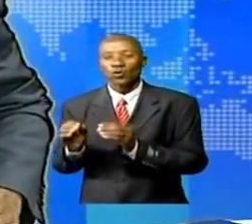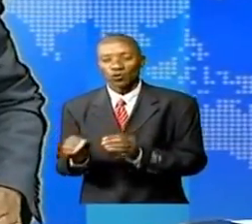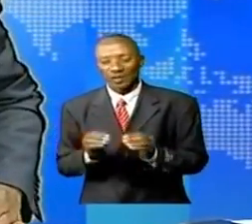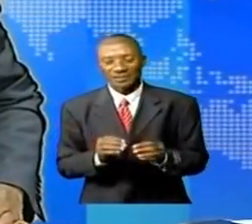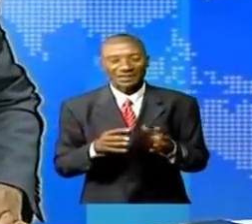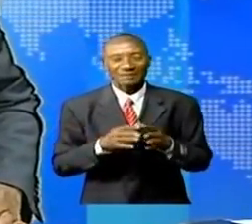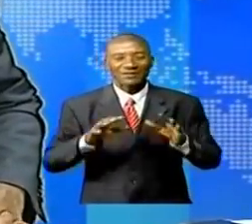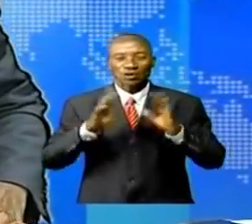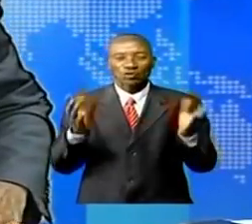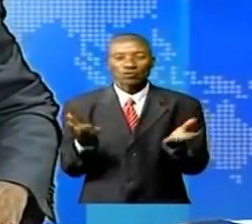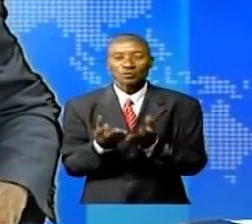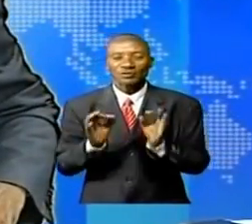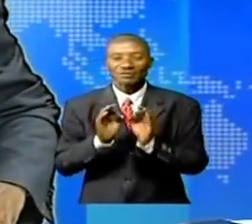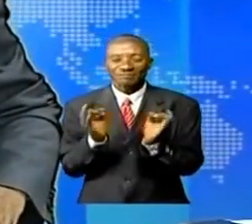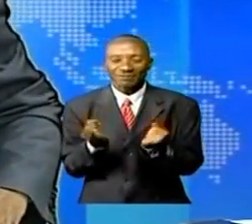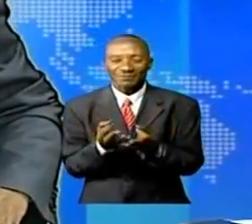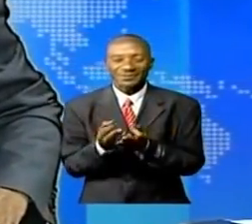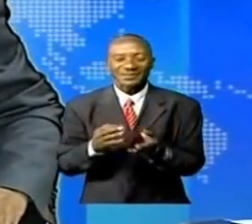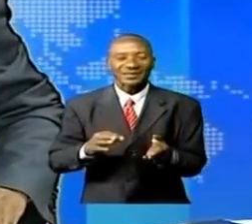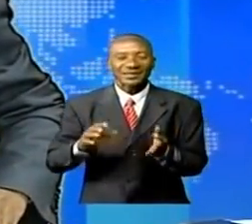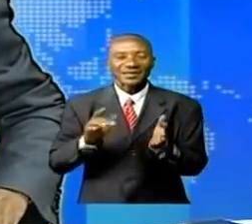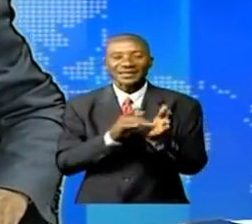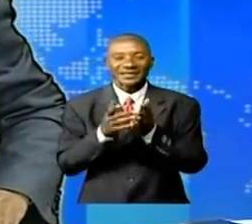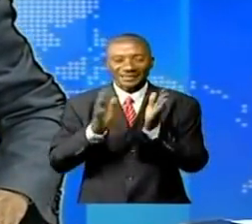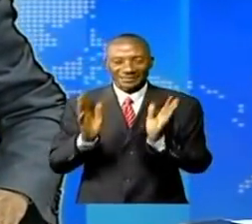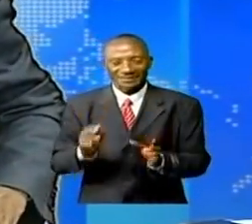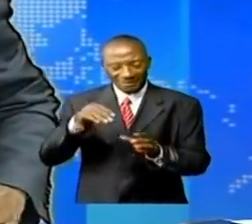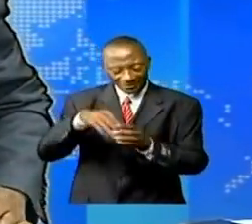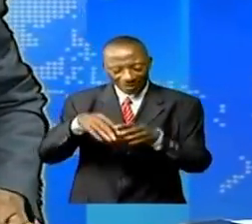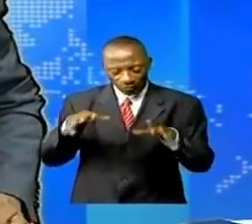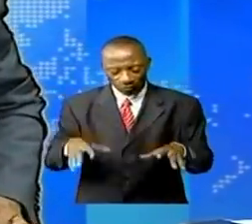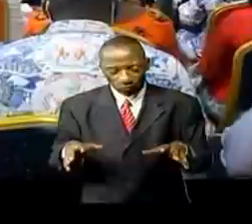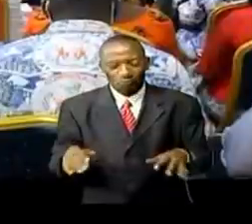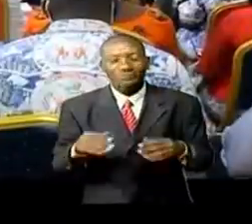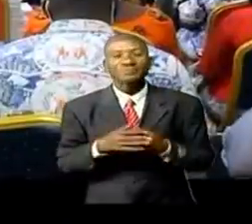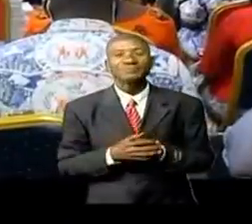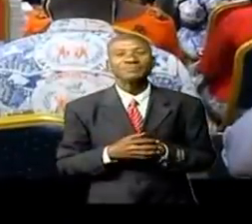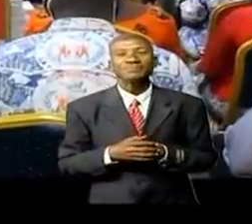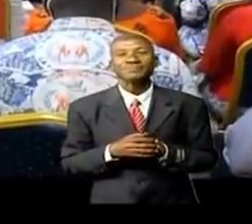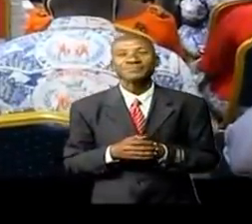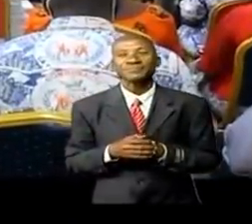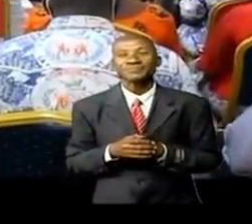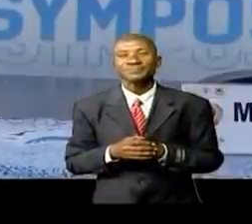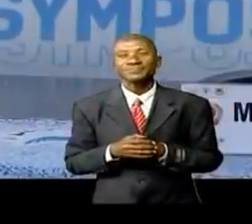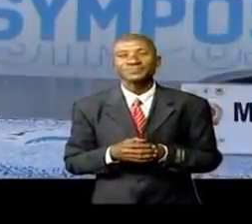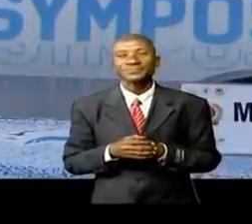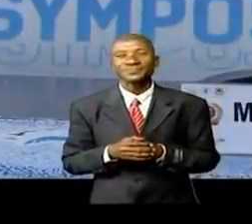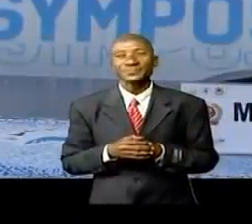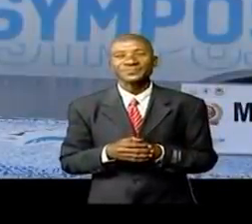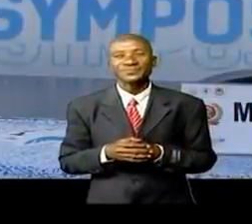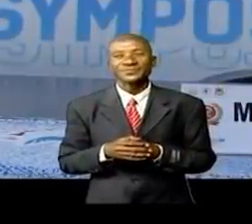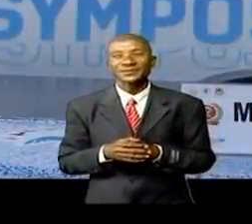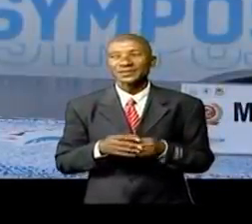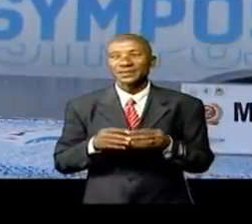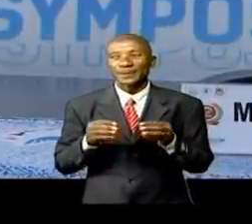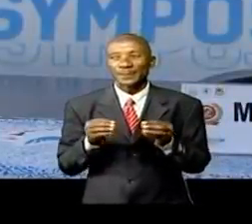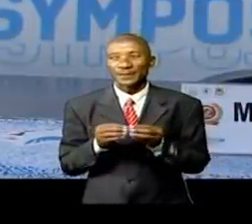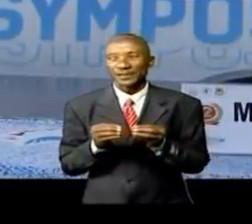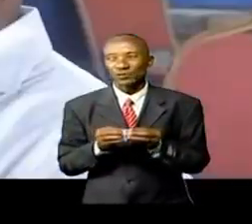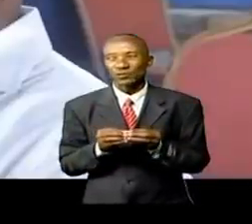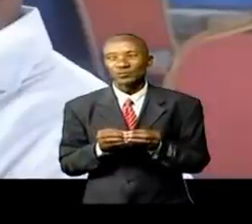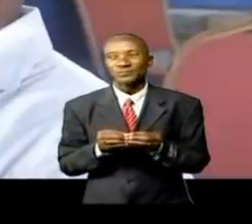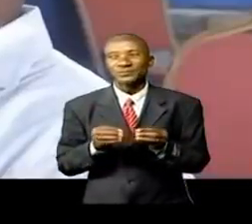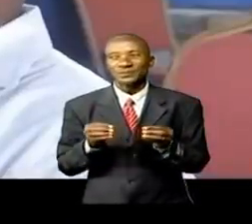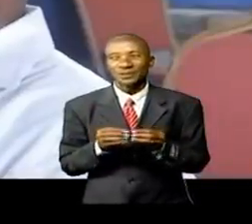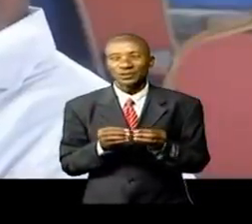chrétienne de la République démocratique du Congo. Reportage et Dichala. Deuxième symposium de la communauté famille chrétienne s'est ouvert sur